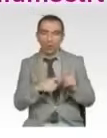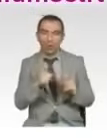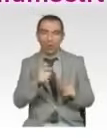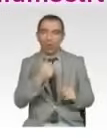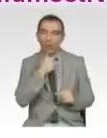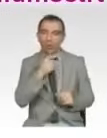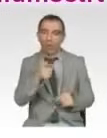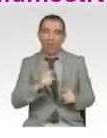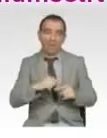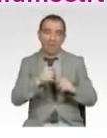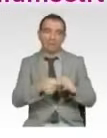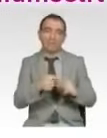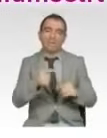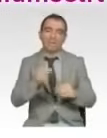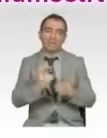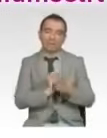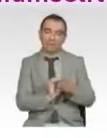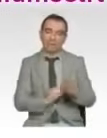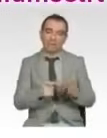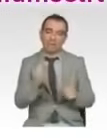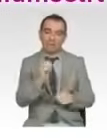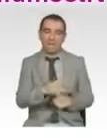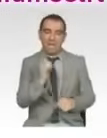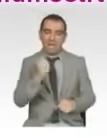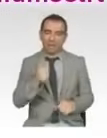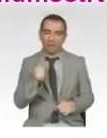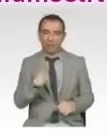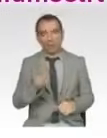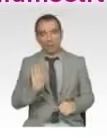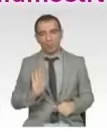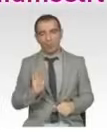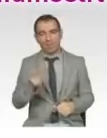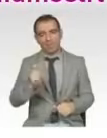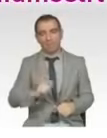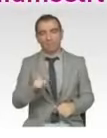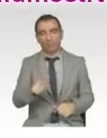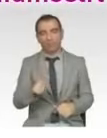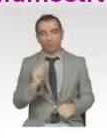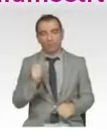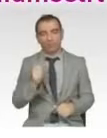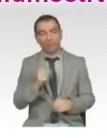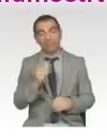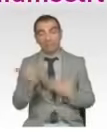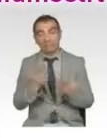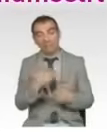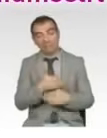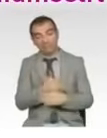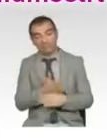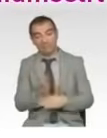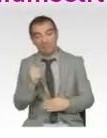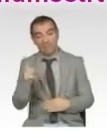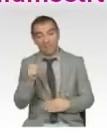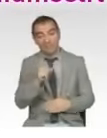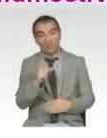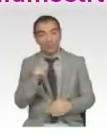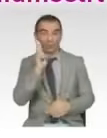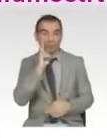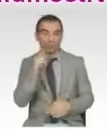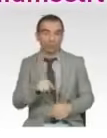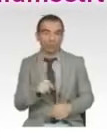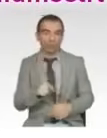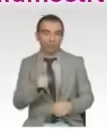o da arkasını yazdı. Bunun içine attı. Şimdi bunu her gün böyle yapıyoruz. Tamam. Her günümüzü nasıl geçirdiysek. Bir ayın sonunda da bu kutuyu